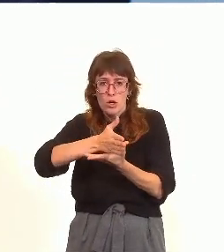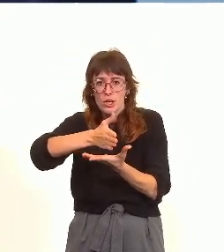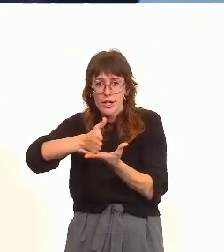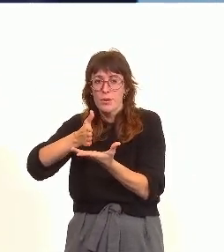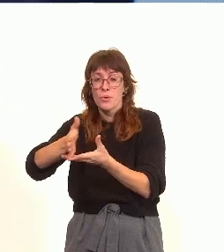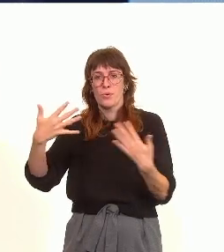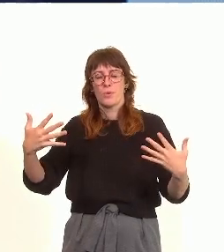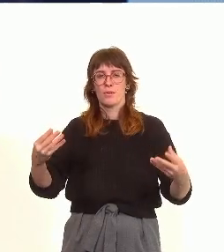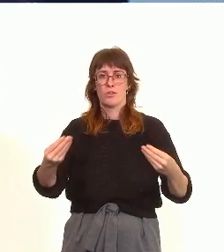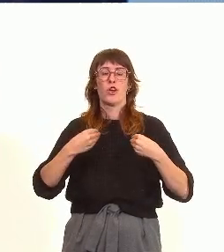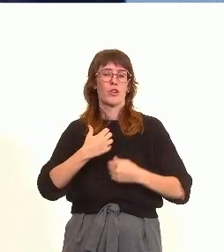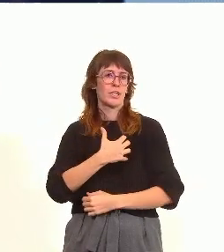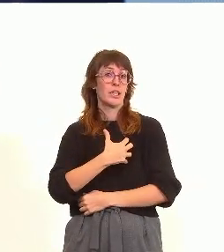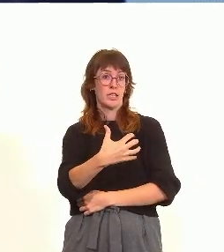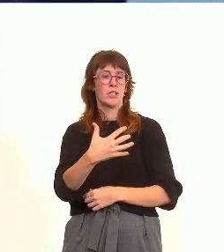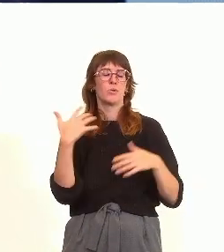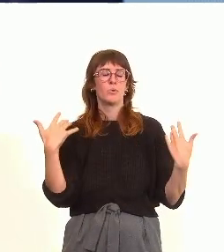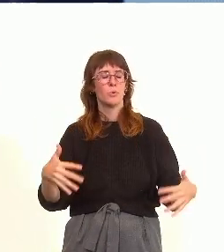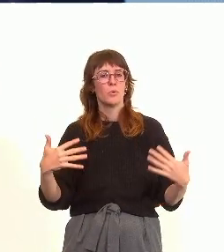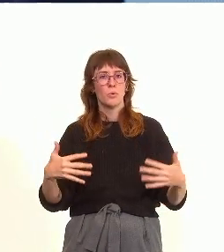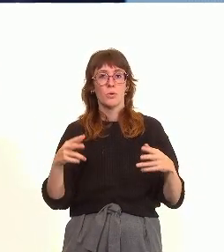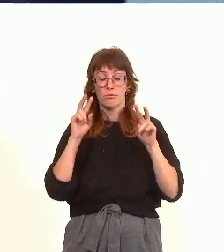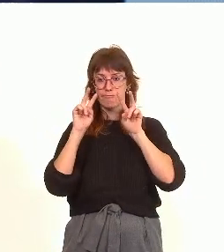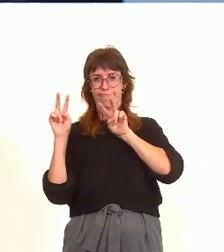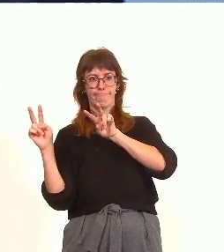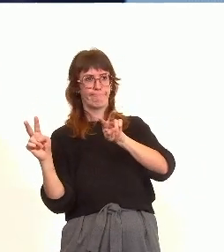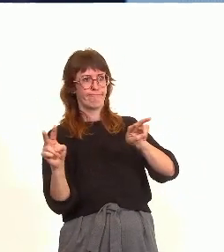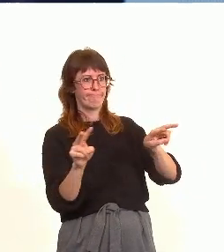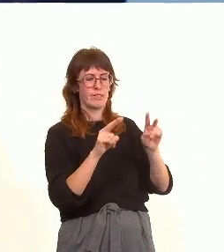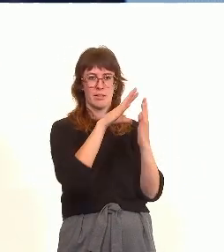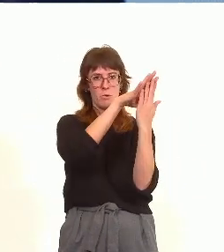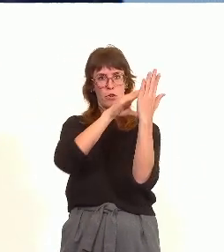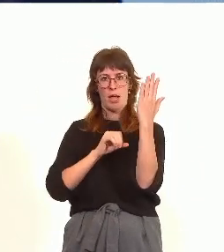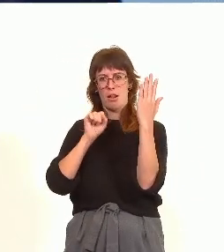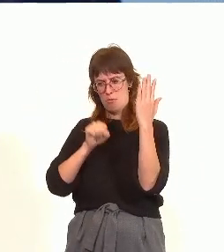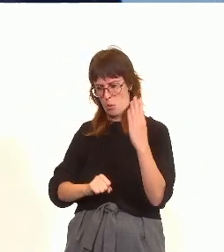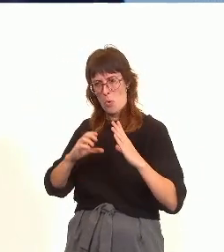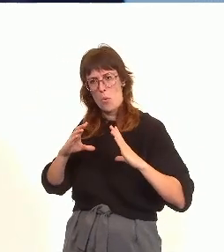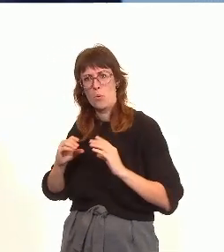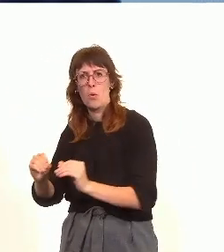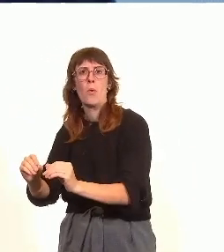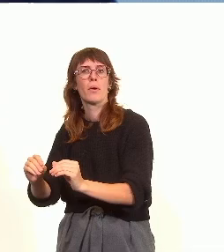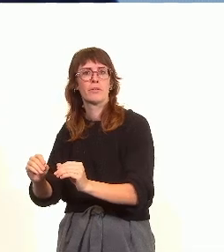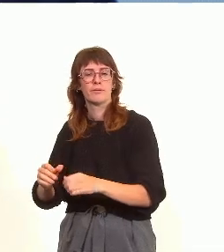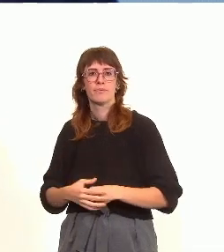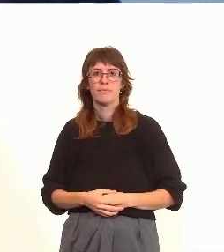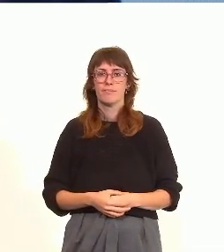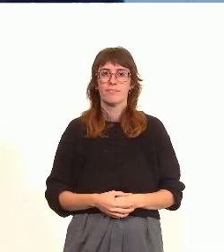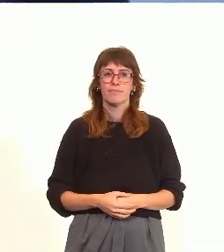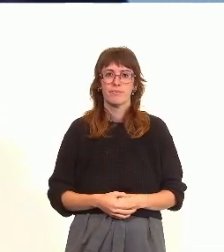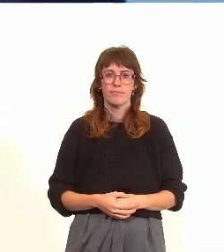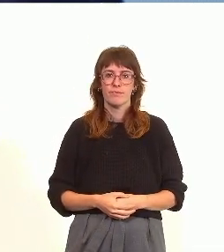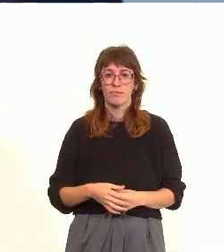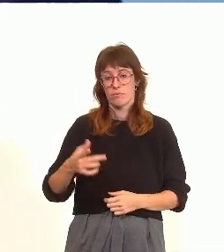une vraie vitalité pour pouvoir trouver des modèles qui sont duplicables. Et c'est le rôle de la Caisse aujourd'hui de faire émerger ces initiatives, mais aussi de